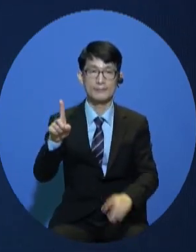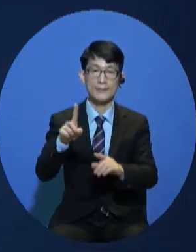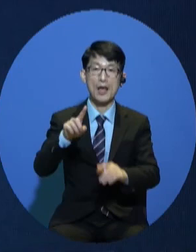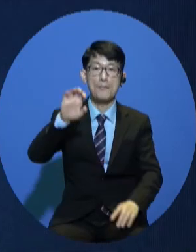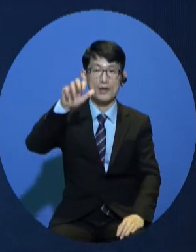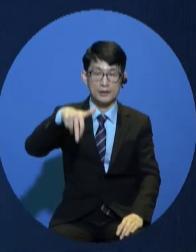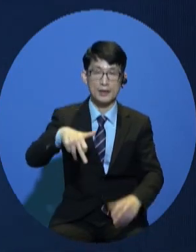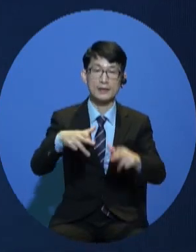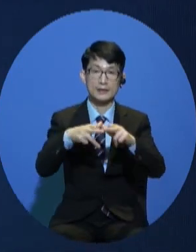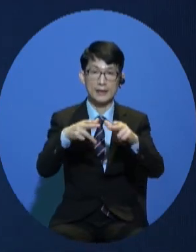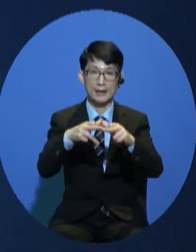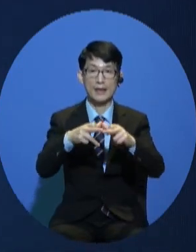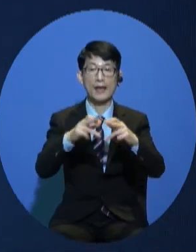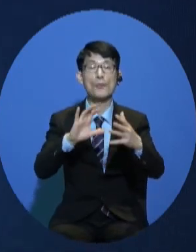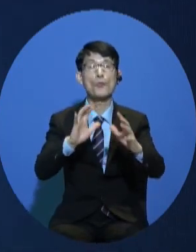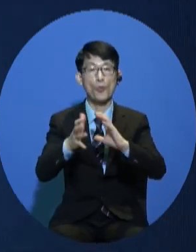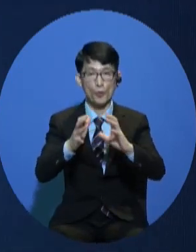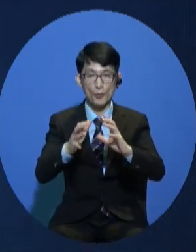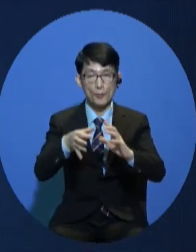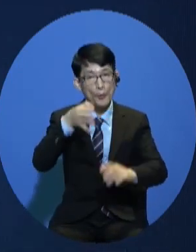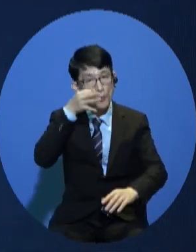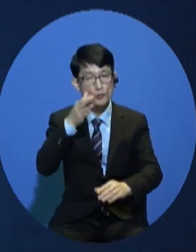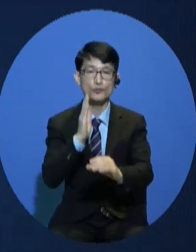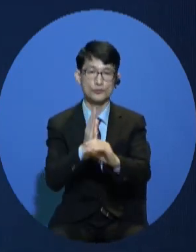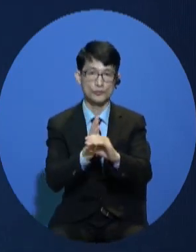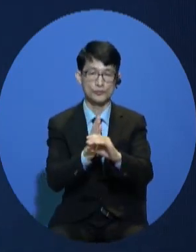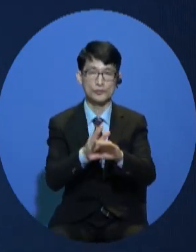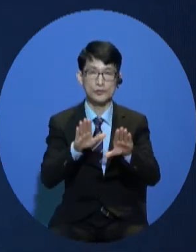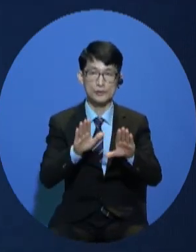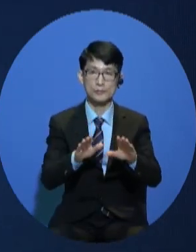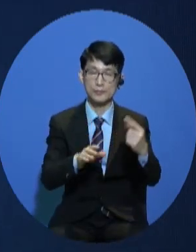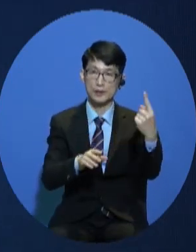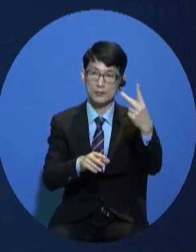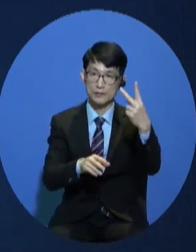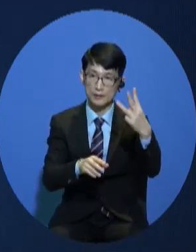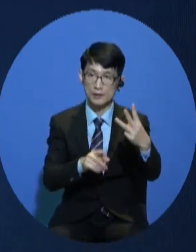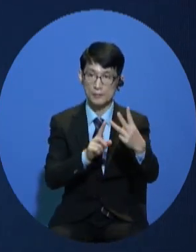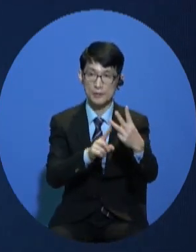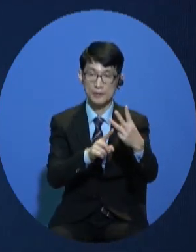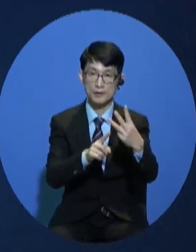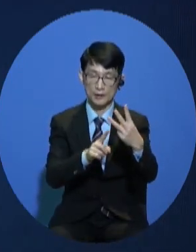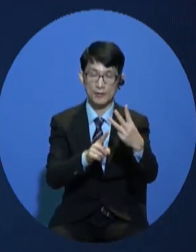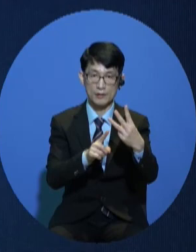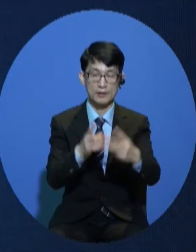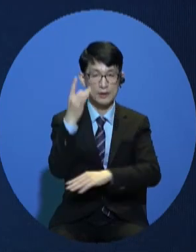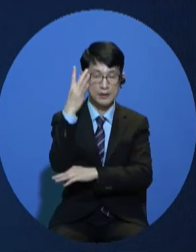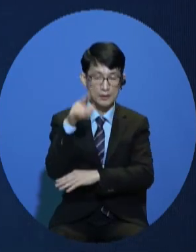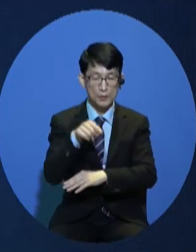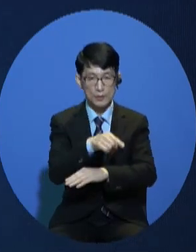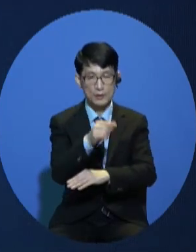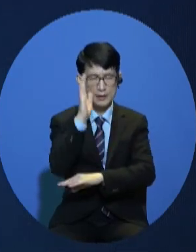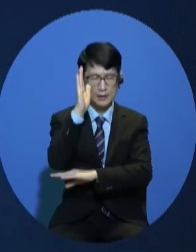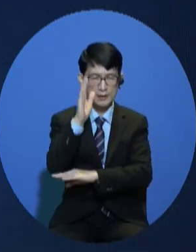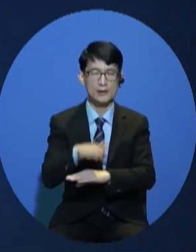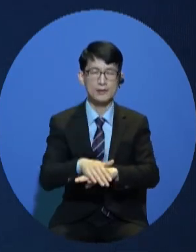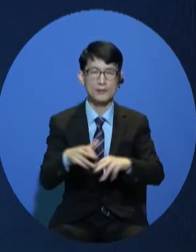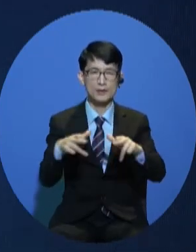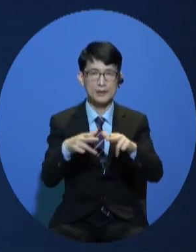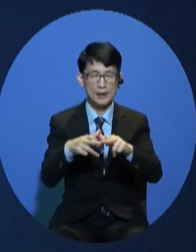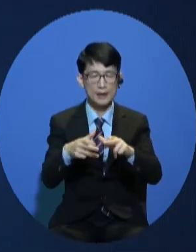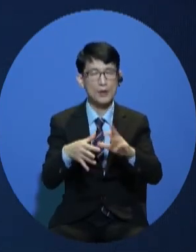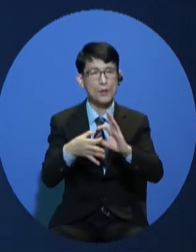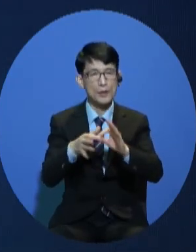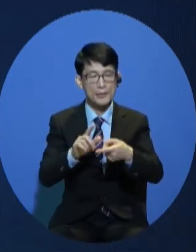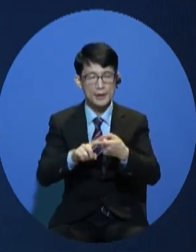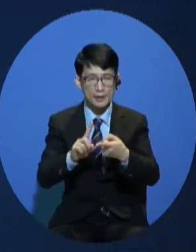2021 평창 장애 포럼 시청하고 계시는데요. 이렇게 세 분의 기조 세션을 통해서 패럴림픽 정식과 장애 포괄적